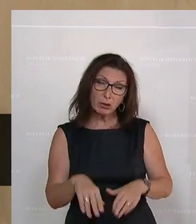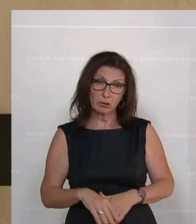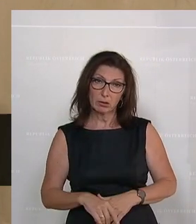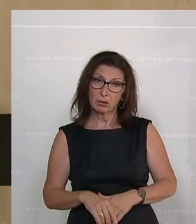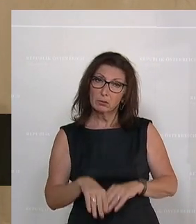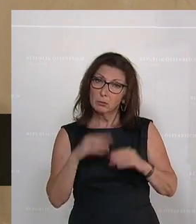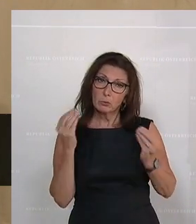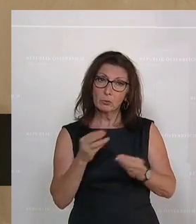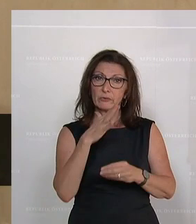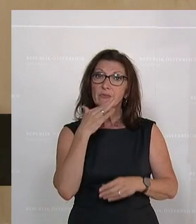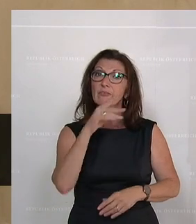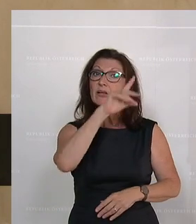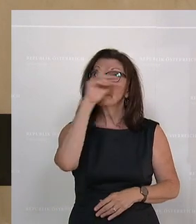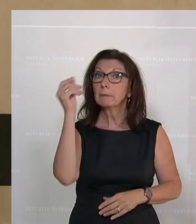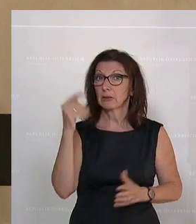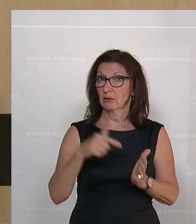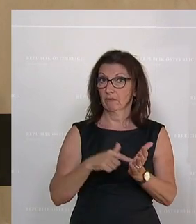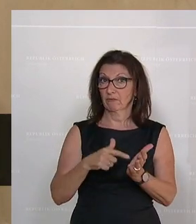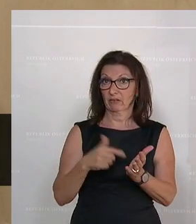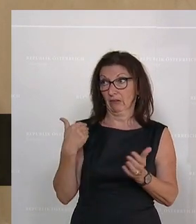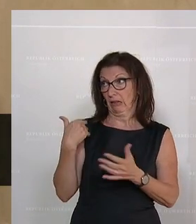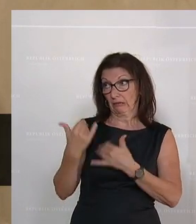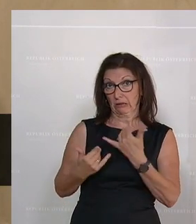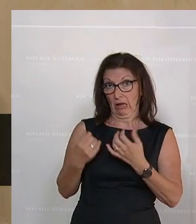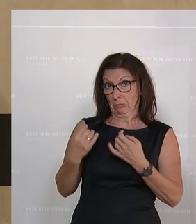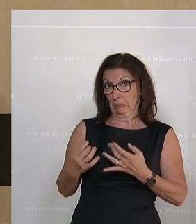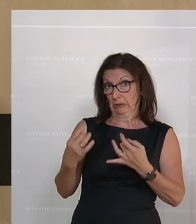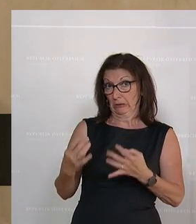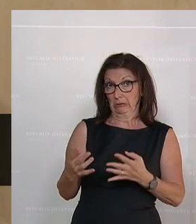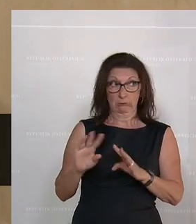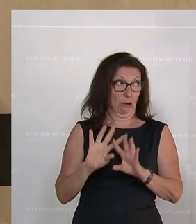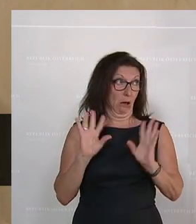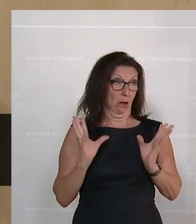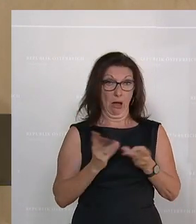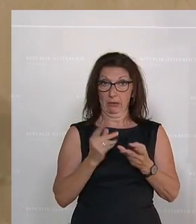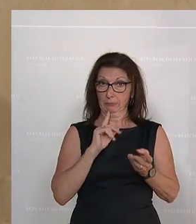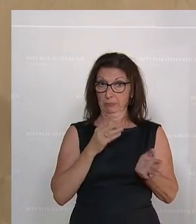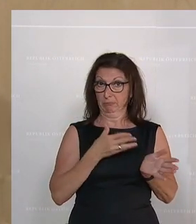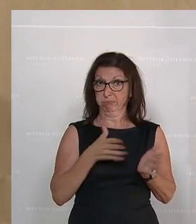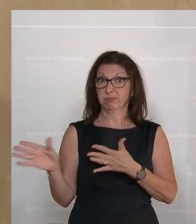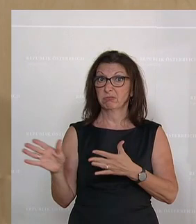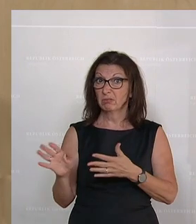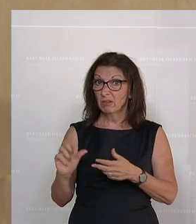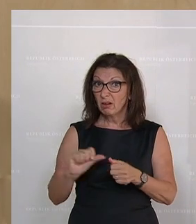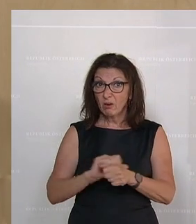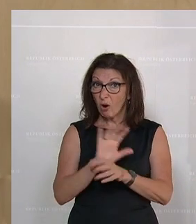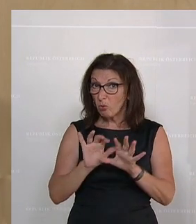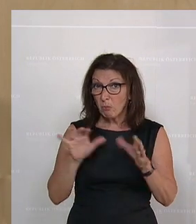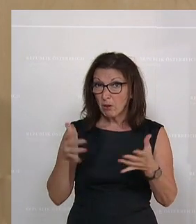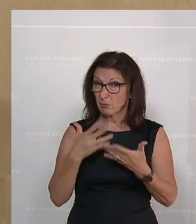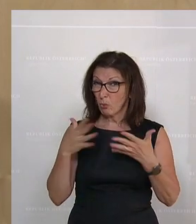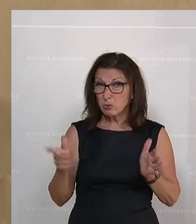ist aufgrund ereignisse der letzten jahre die wälder bisschen aus den fugen geraten die korona pandemie hat alle gefordert